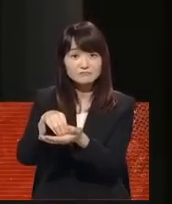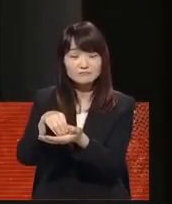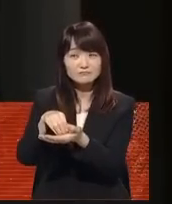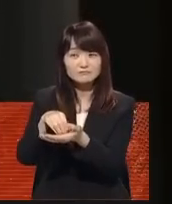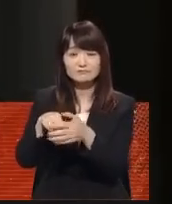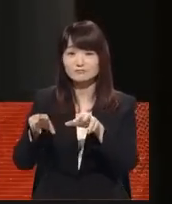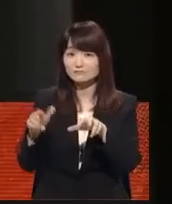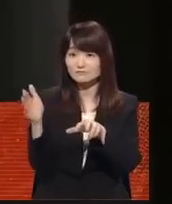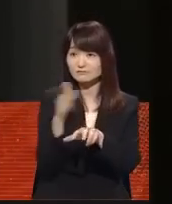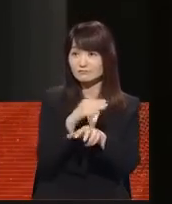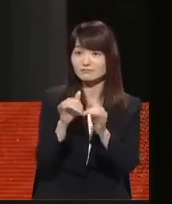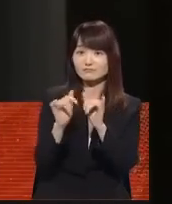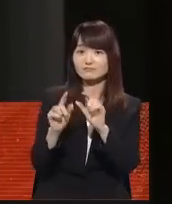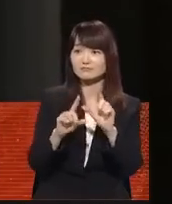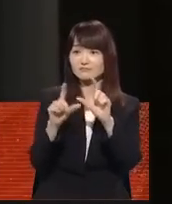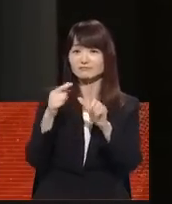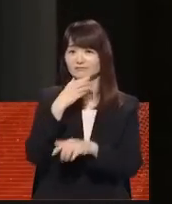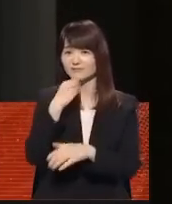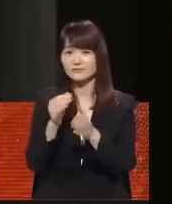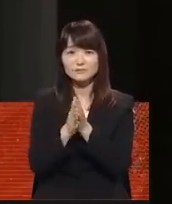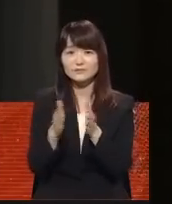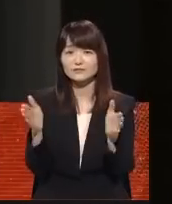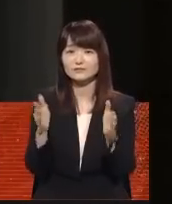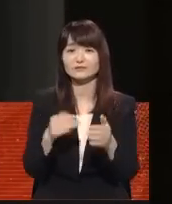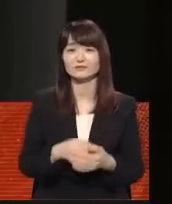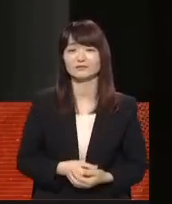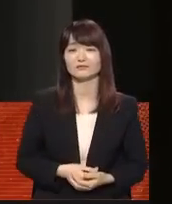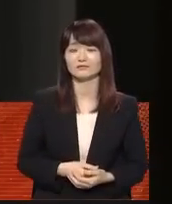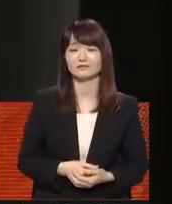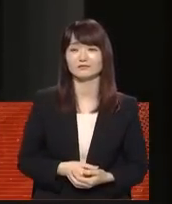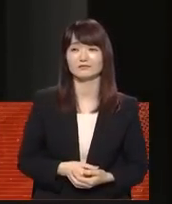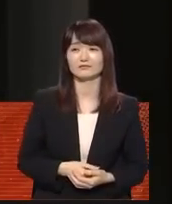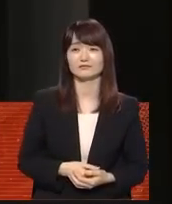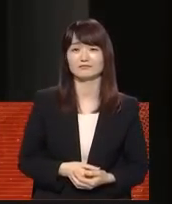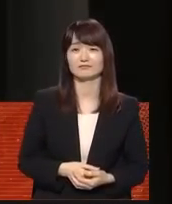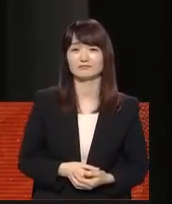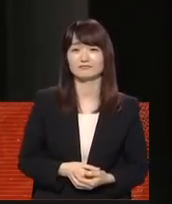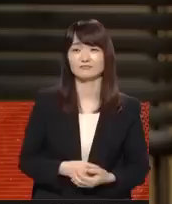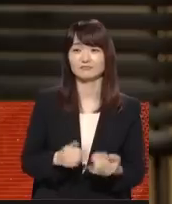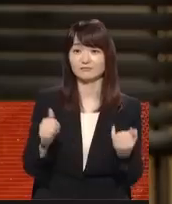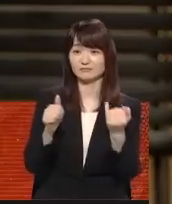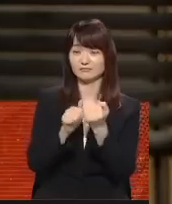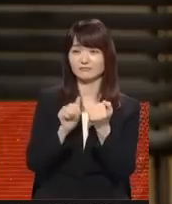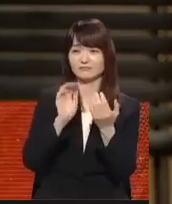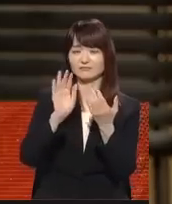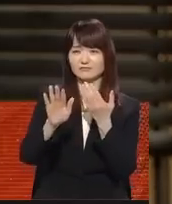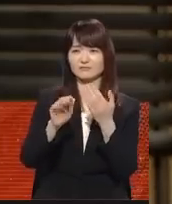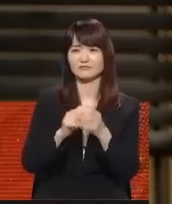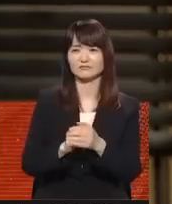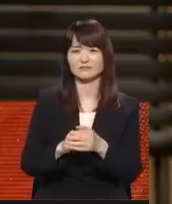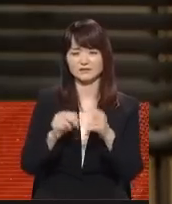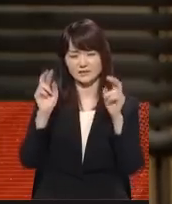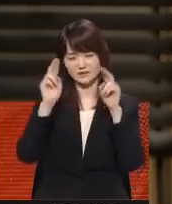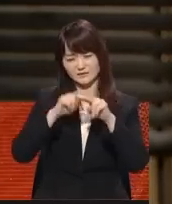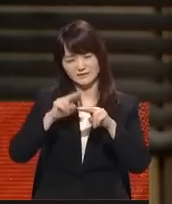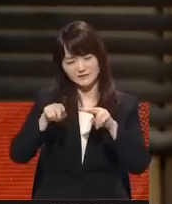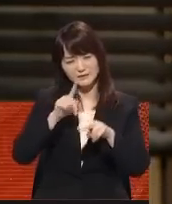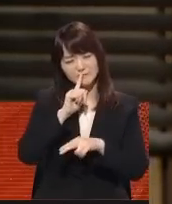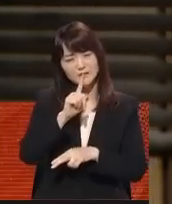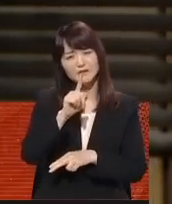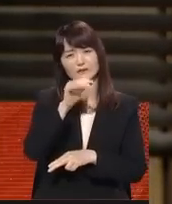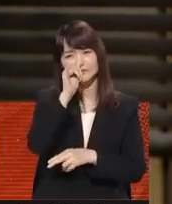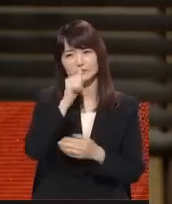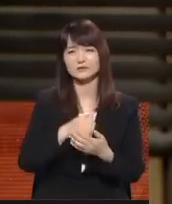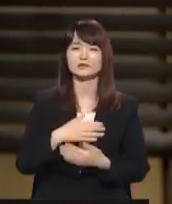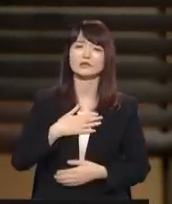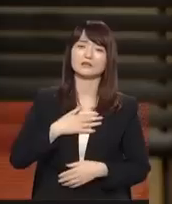이제부턴 인생 행복 시작이어야 되잖아요 근데 사실 결혼 직후부터 퇴사 얘기를 계속했던 것 같아요 나는